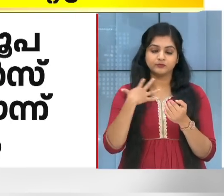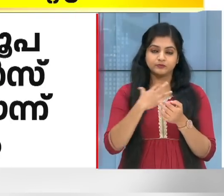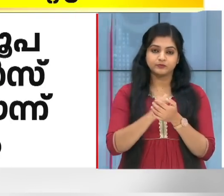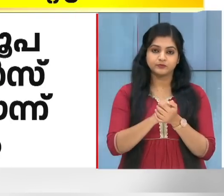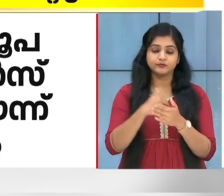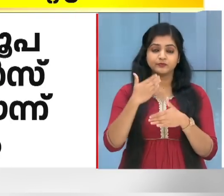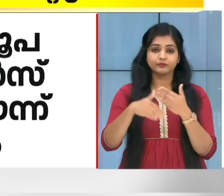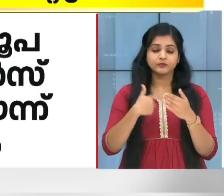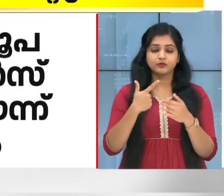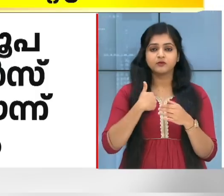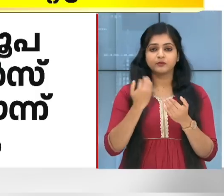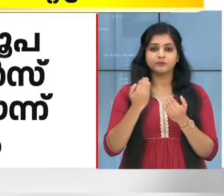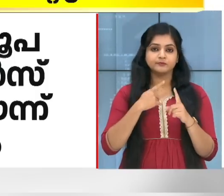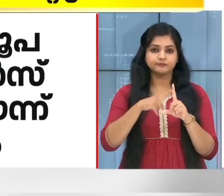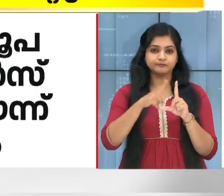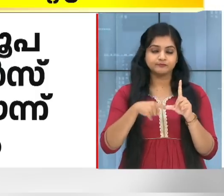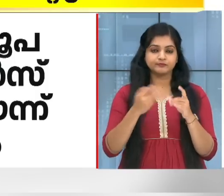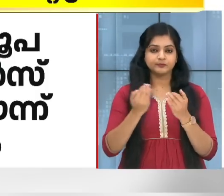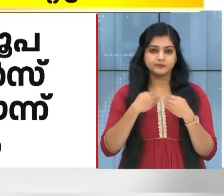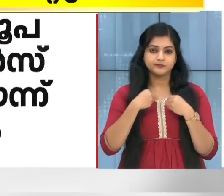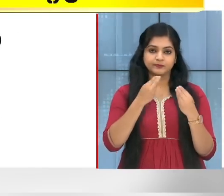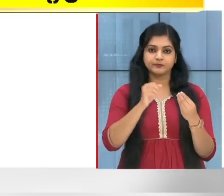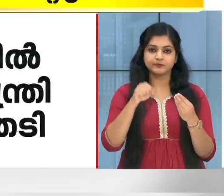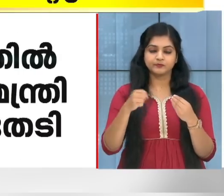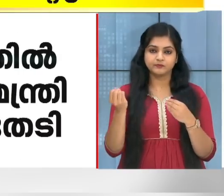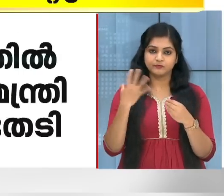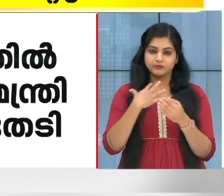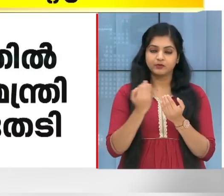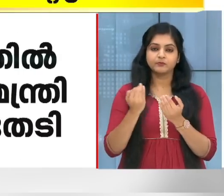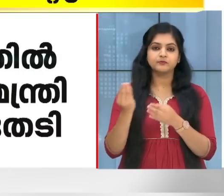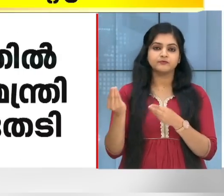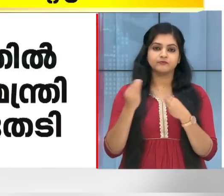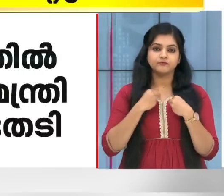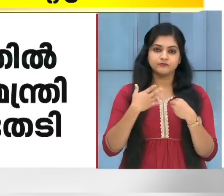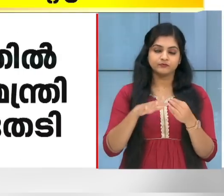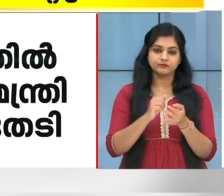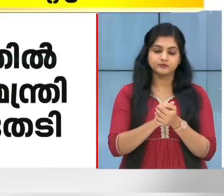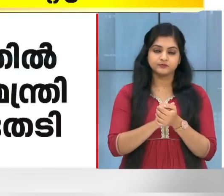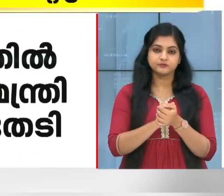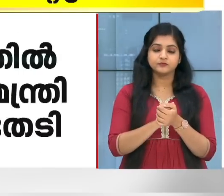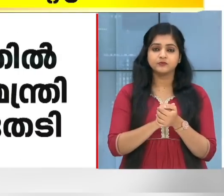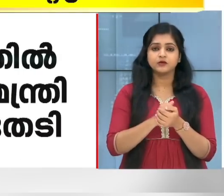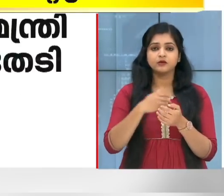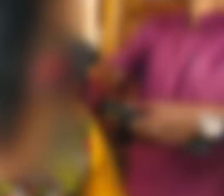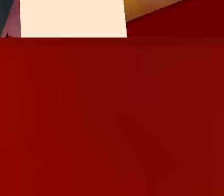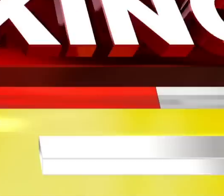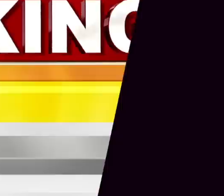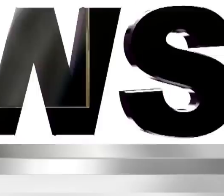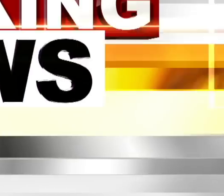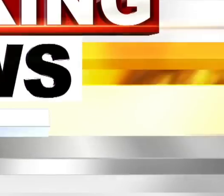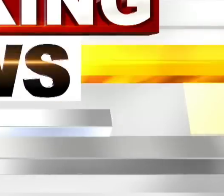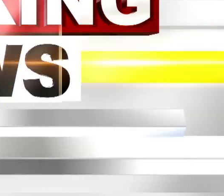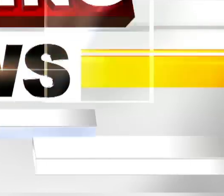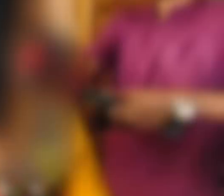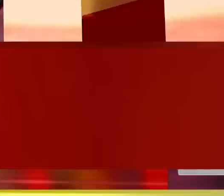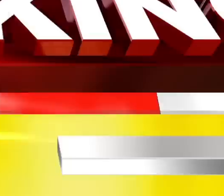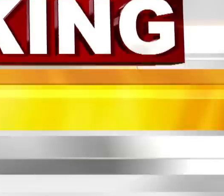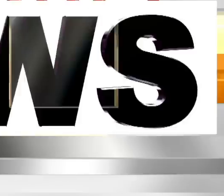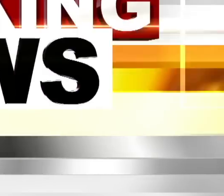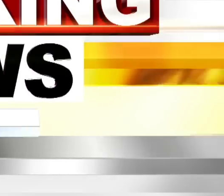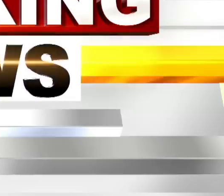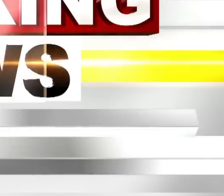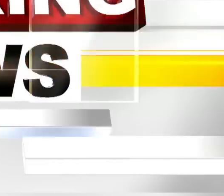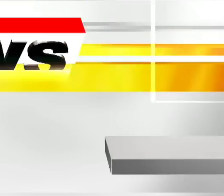ഓ ശരി ഗർഭിണിയാവാന്ന്. അങ്ങനെയാണ് ആ കൊച്ചിനെ തന്നത്. പിന്നെ ഞാൻ പിന്നെ അപ്പോഴപ്പോഴായിട്ട് കുറച്ച് പൈസ അത് കൊടുത്ത്, പിന്നെ 3 ലക്ഷം രൂപ